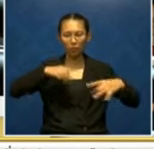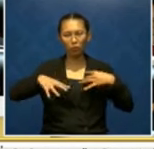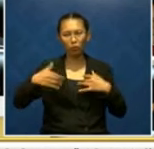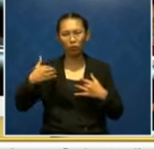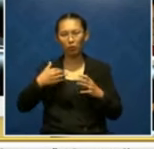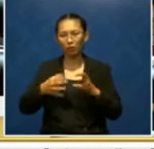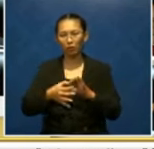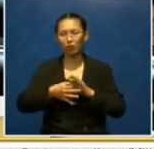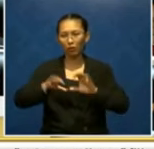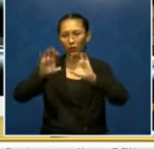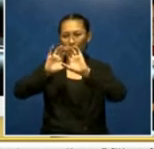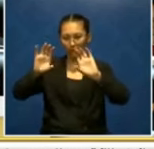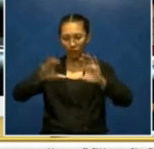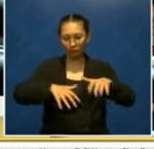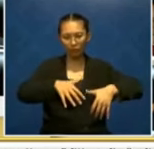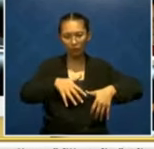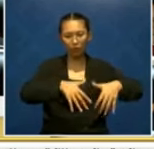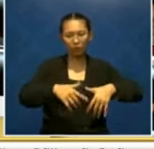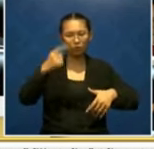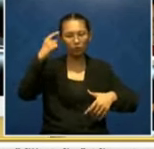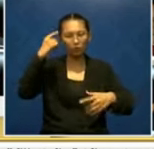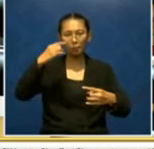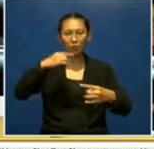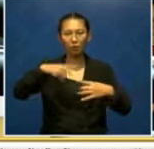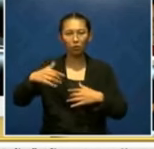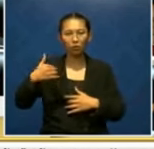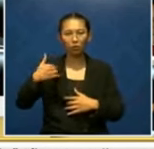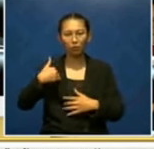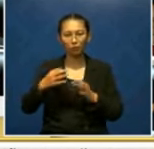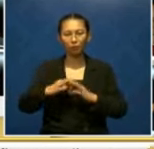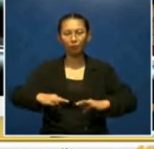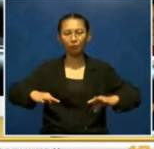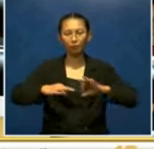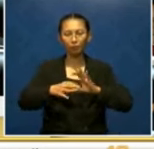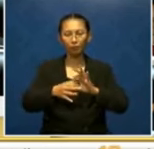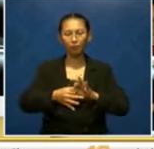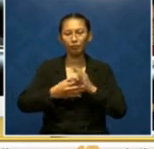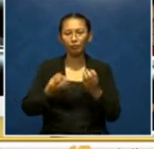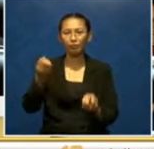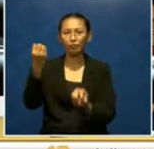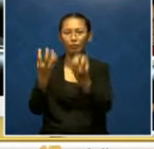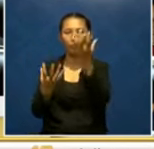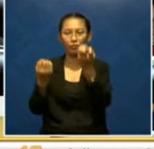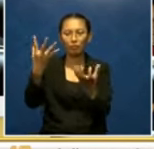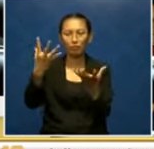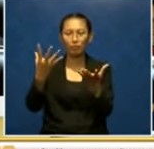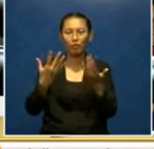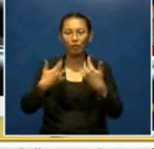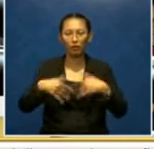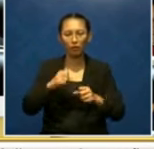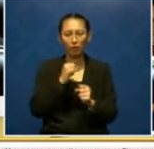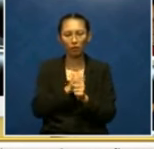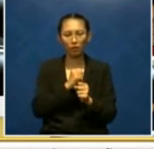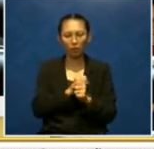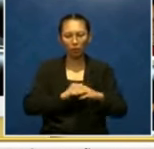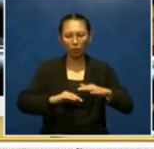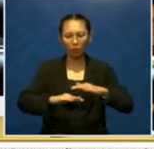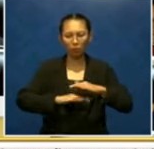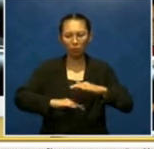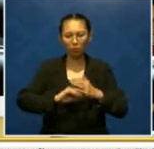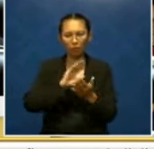ฐและประชาชนคนไทยโดยเฉพาะความขัดแย้งในพื้นที่ป่าไม้ค่ะอีกทั้งการจัดทำระบบในเรื่องของฐานข้อมูลการจำ